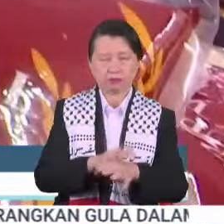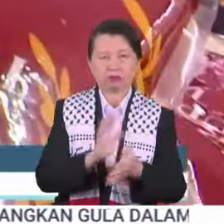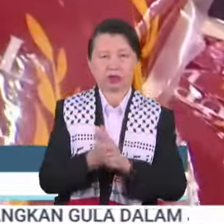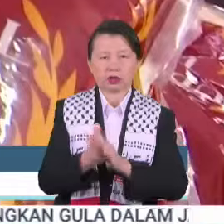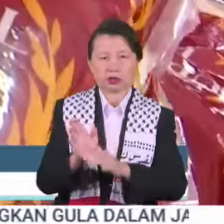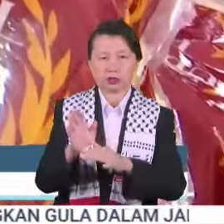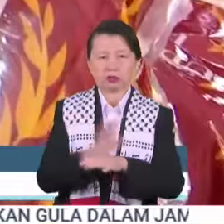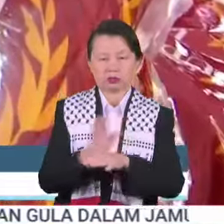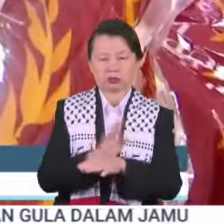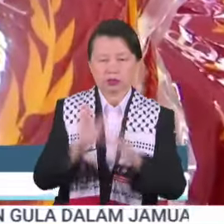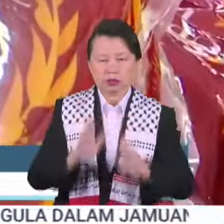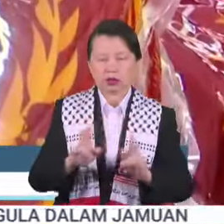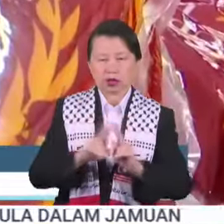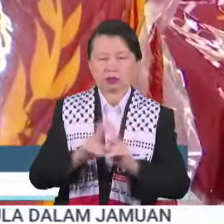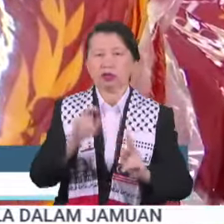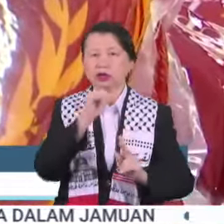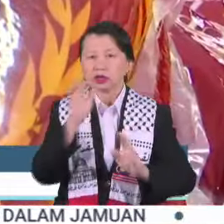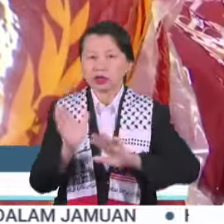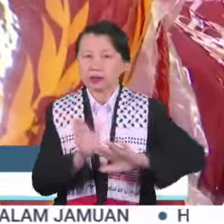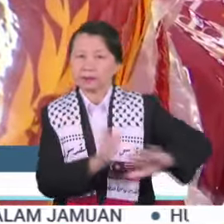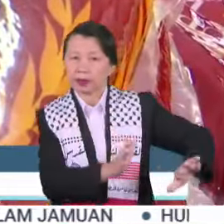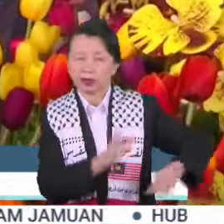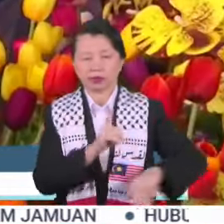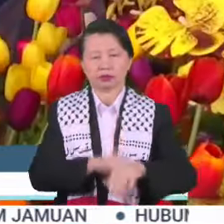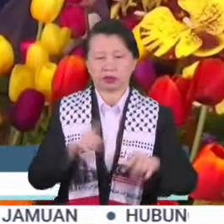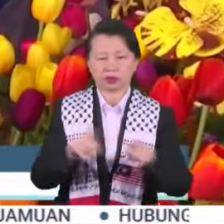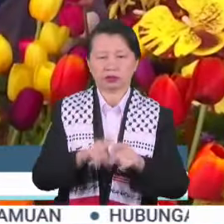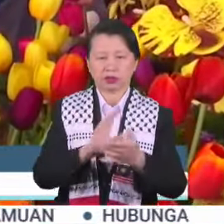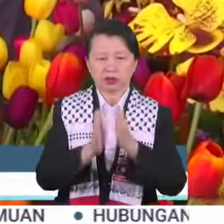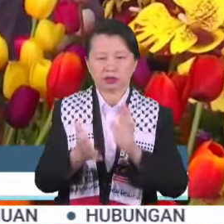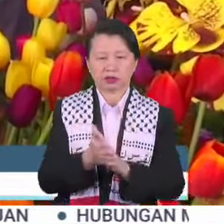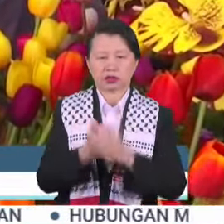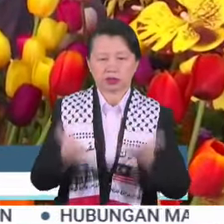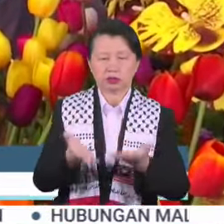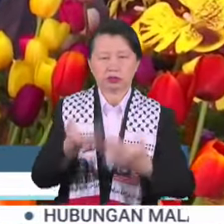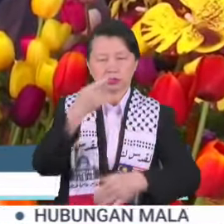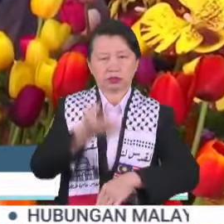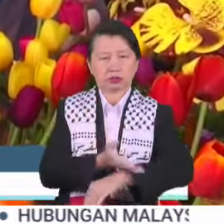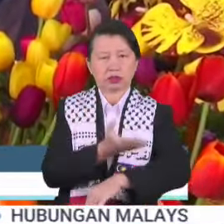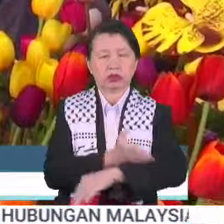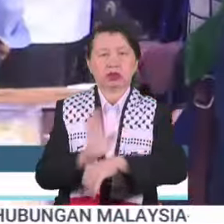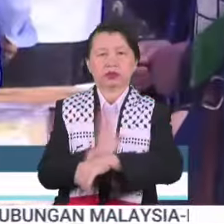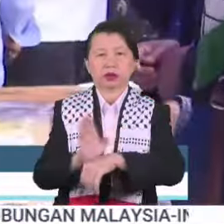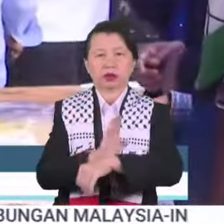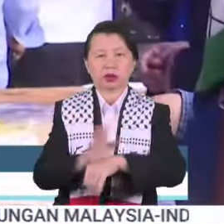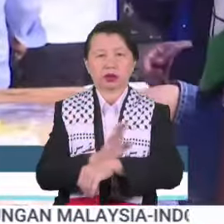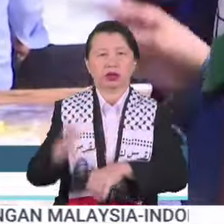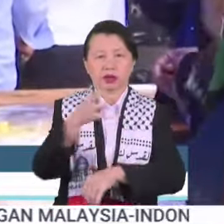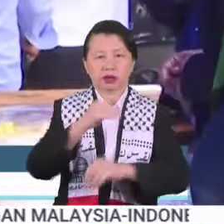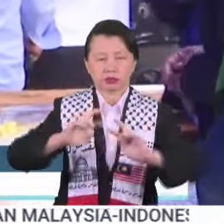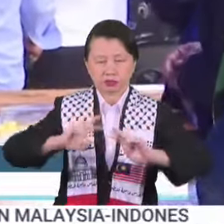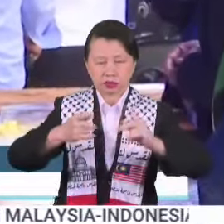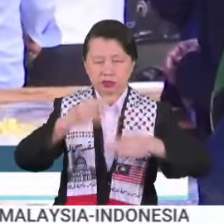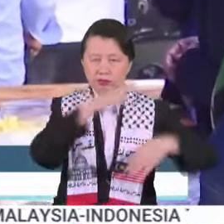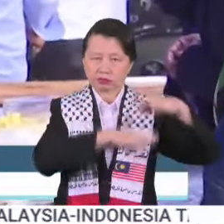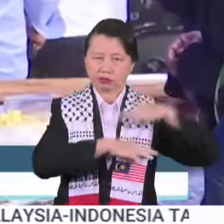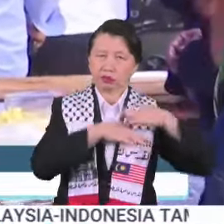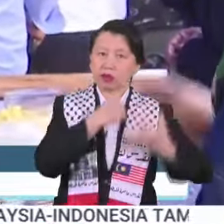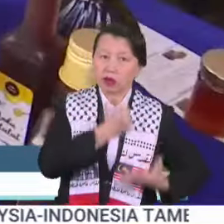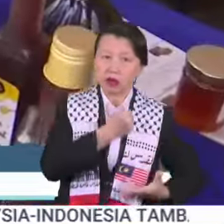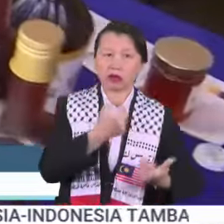Usahawan Desa tidak terpinggir pada masa sama menjadi platform mengembangkan perniagaan sekaligus meningkatkan